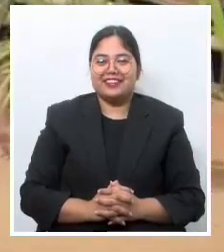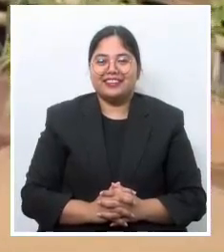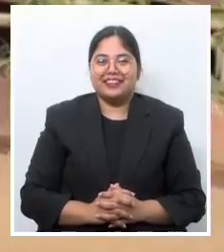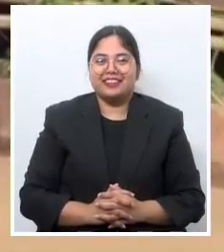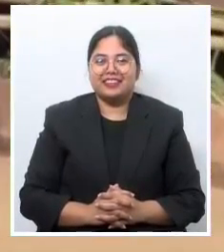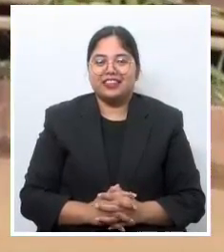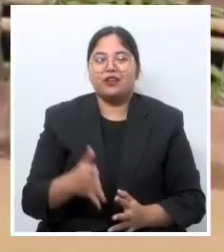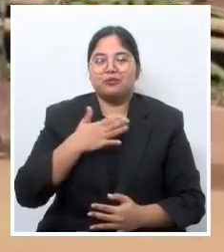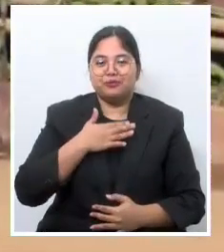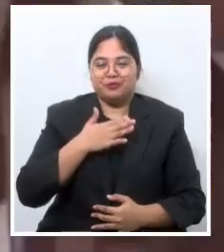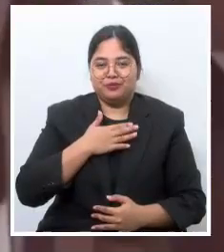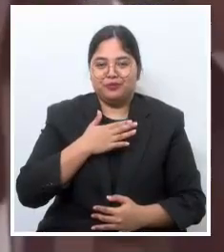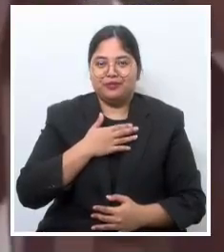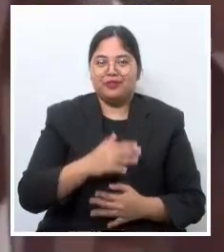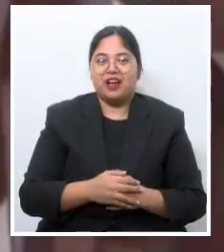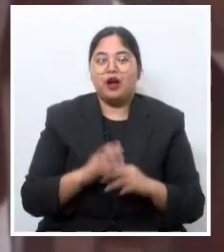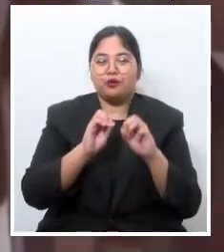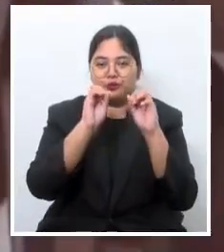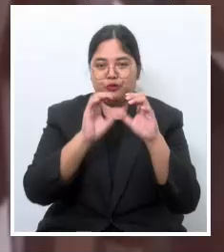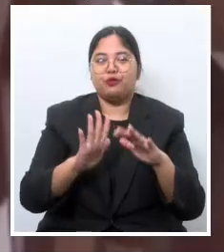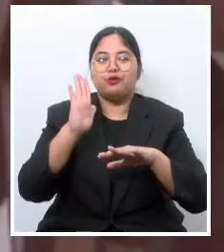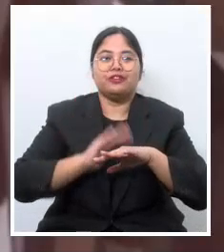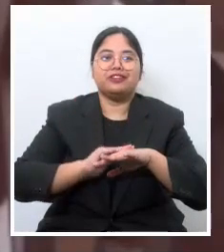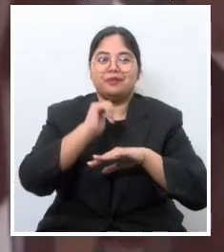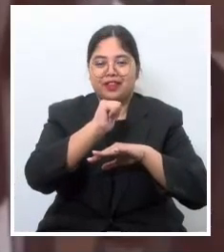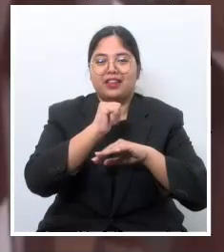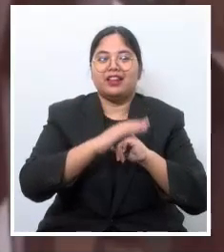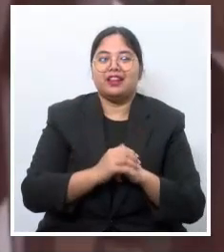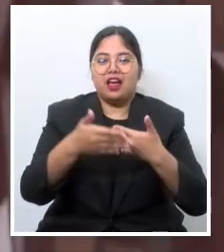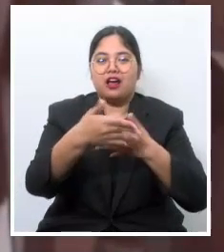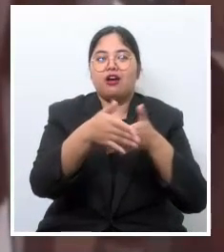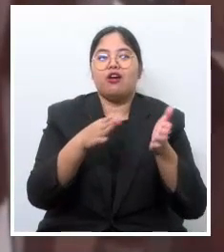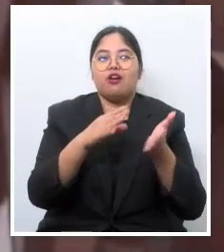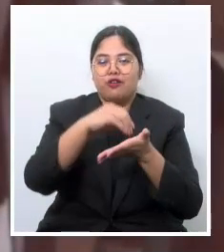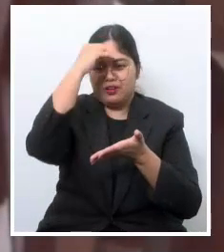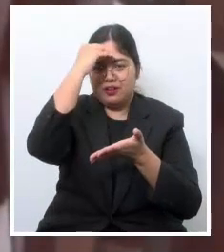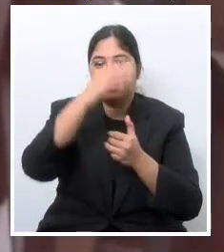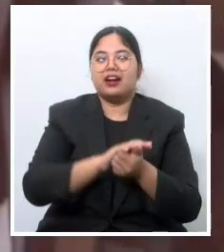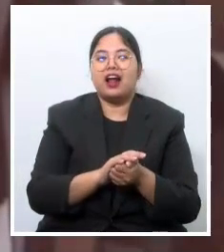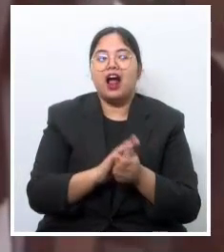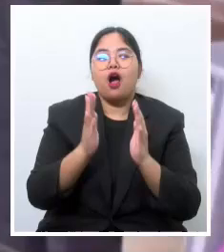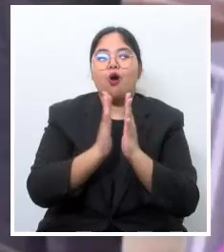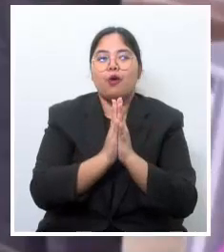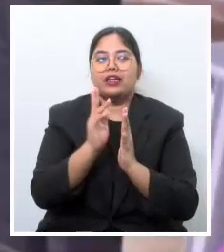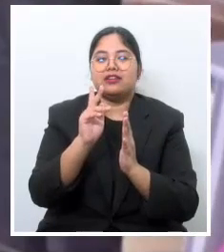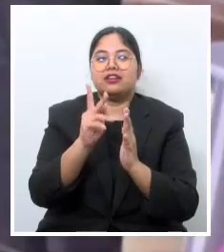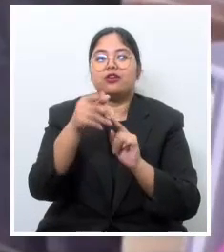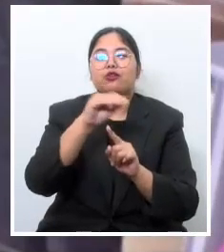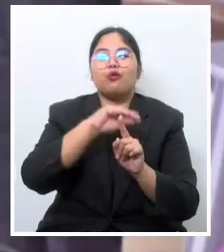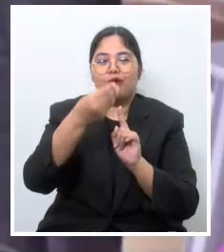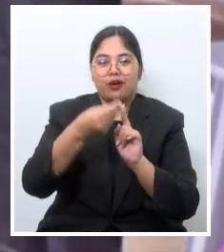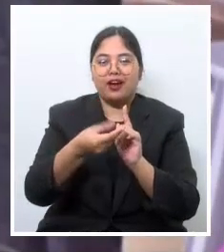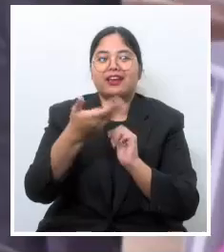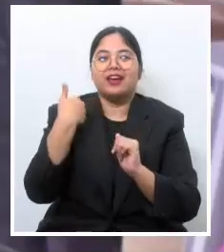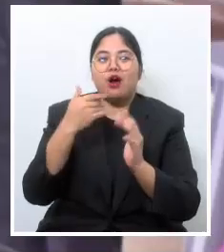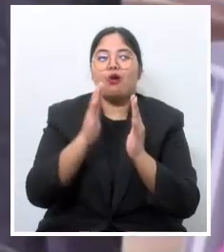ผมนายบุญเรืองโพเกตครูชำนาญการห้องเรียนสาขาตะเพินขี้โรงเรียนวัดกล้วยห้องเรียนสาขาตะเพินขี้โรงเรียน